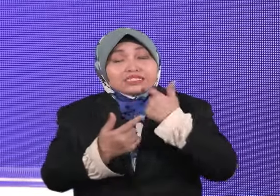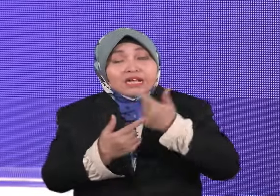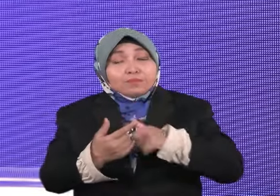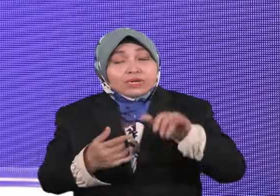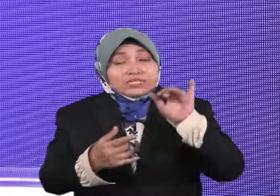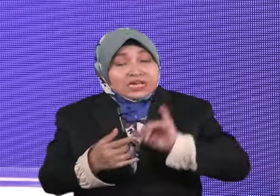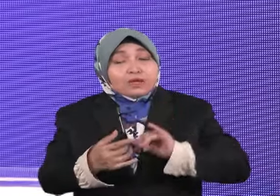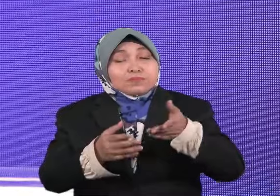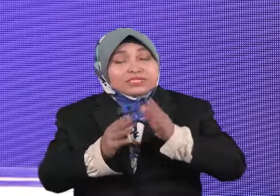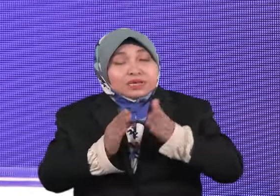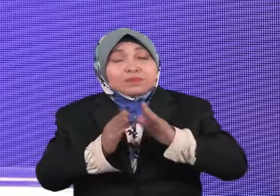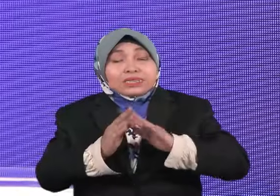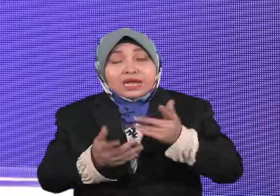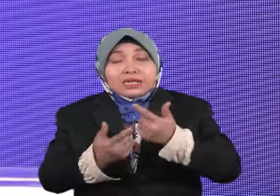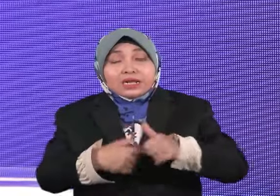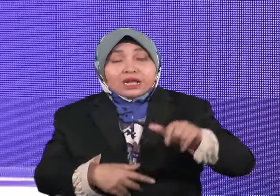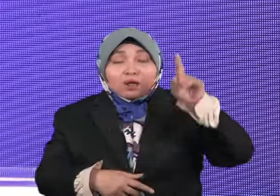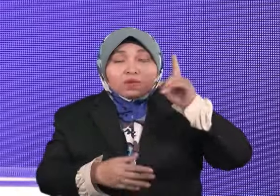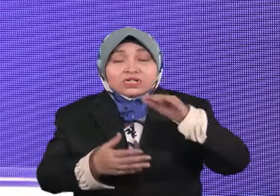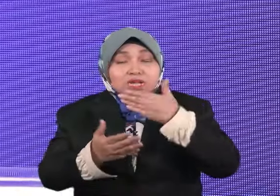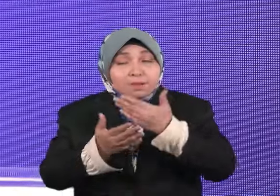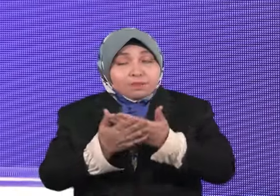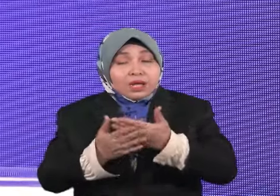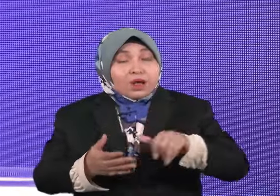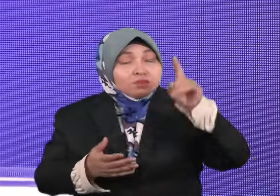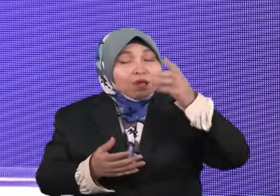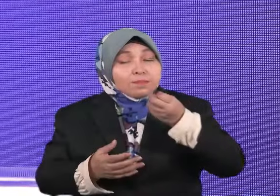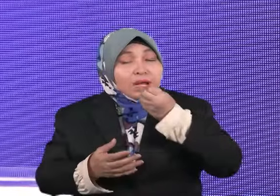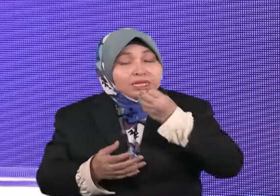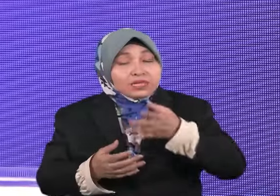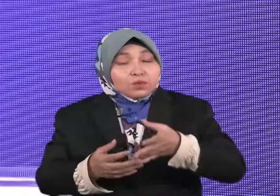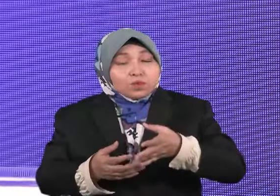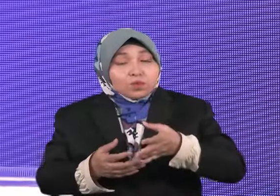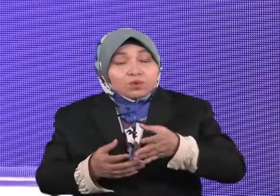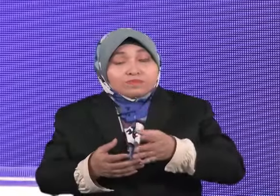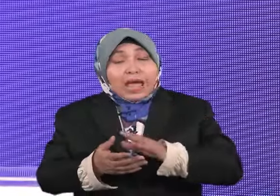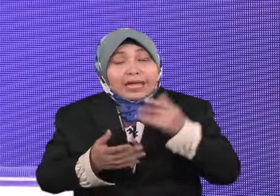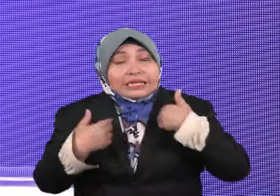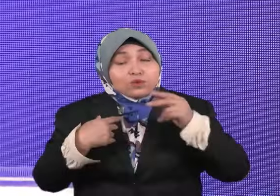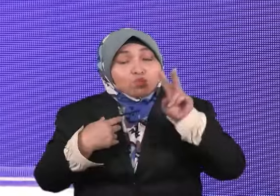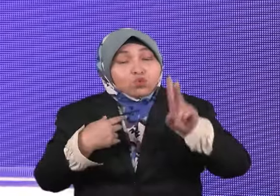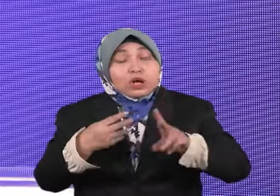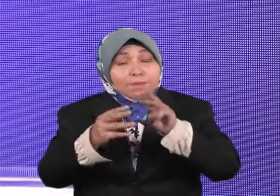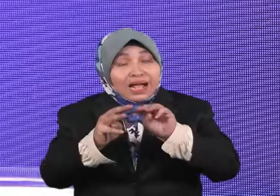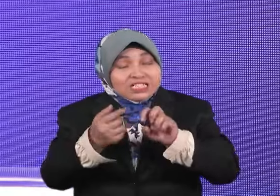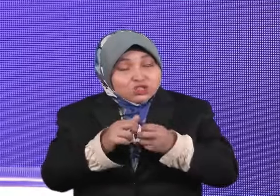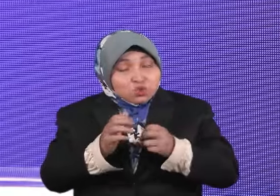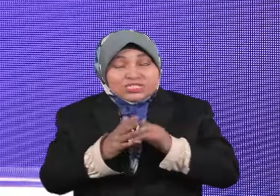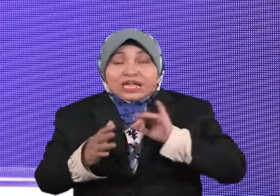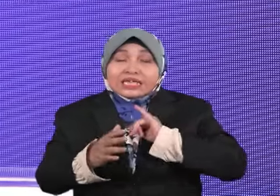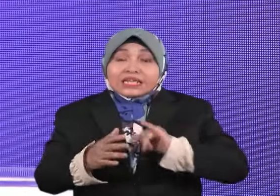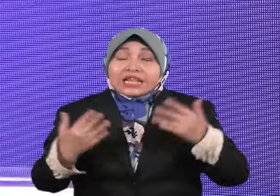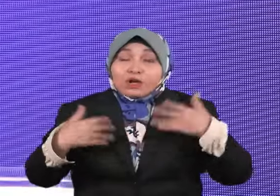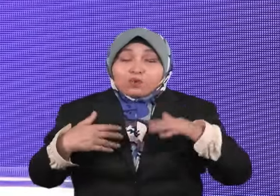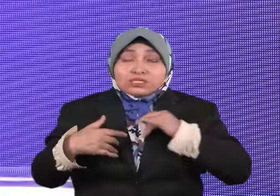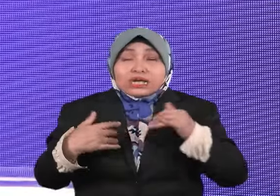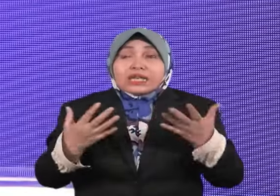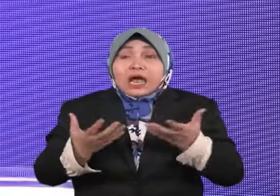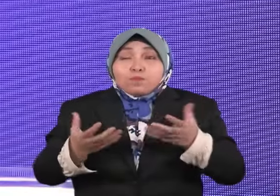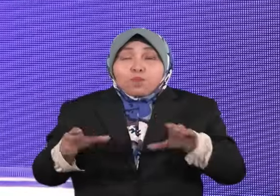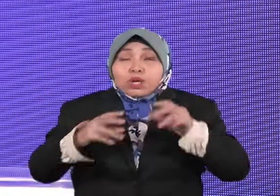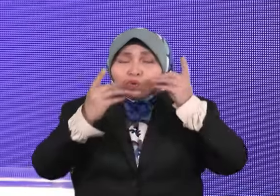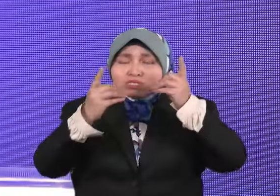mesti minta daripada Allah, sehingga kan bila Allah menyatakan fa inni qarib, ada dua maksud ustaz ya. Satu, saya takutlah kalau saya nak buat dosa